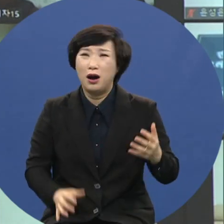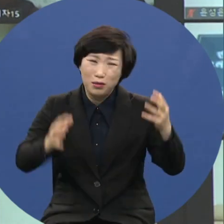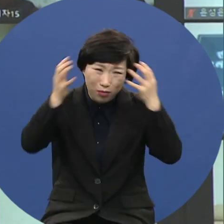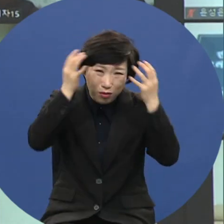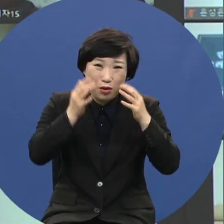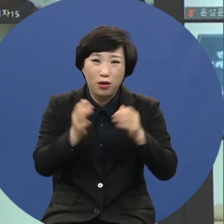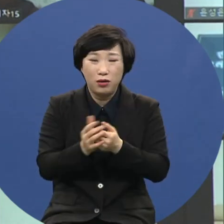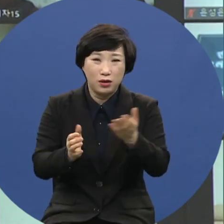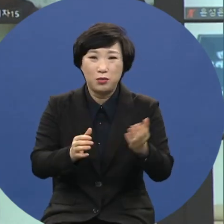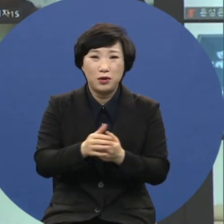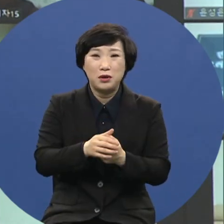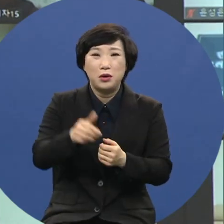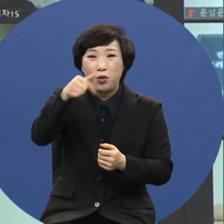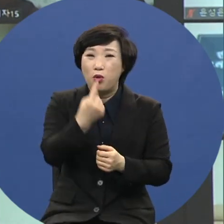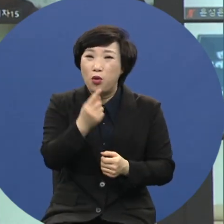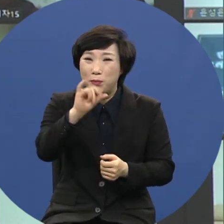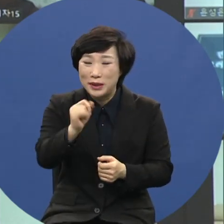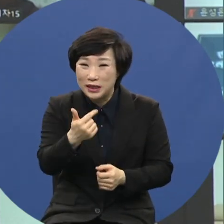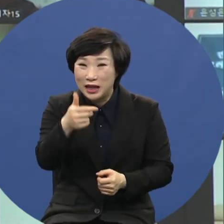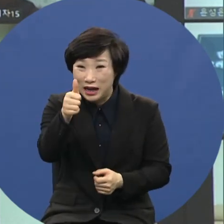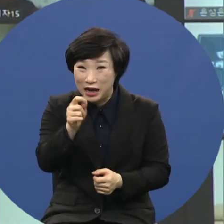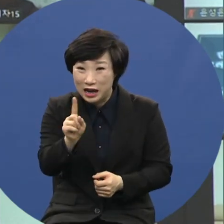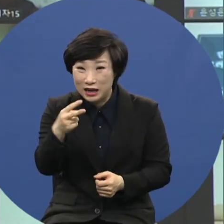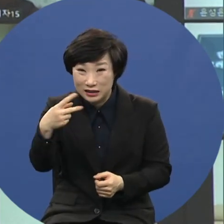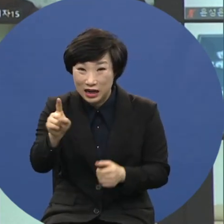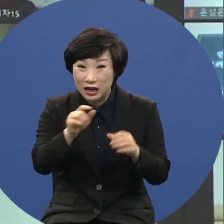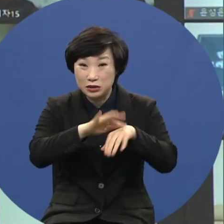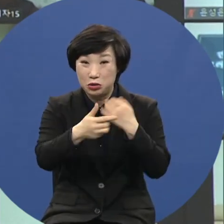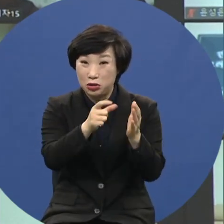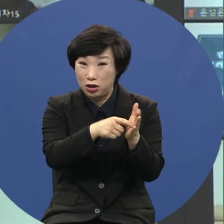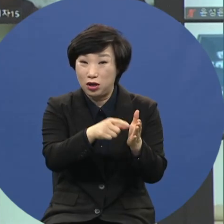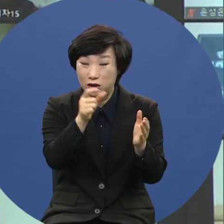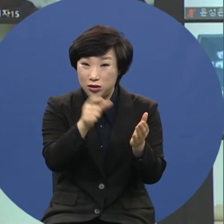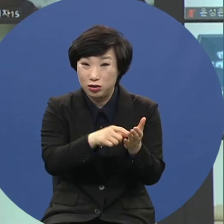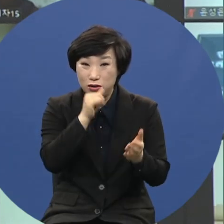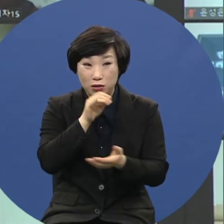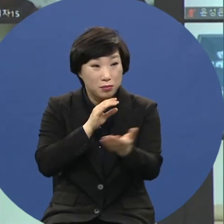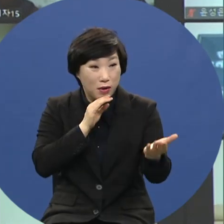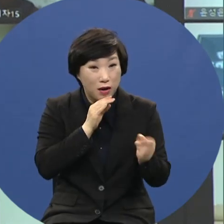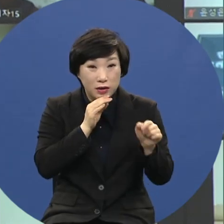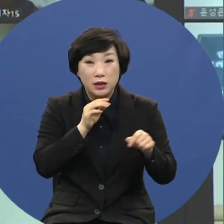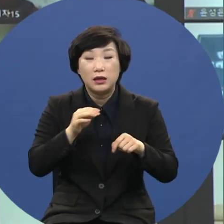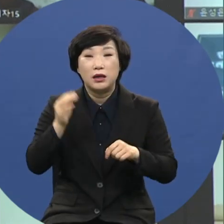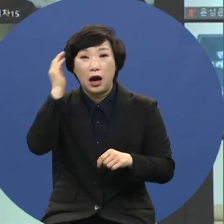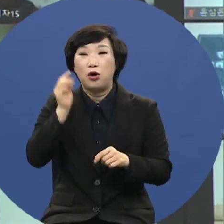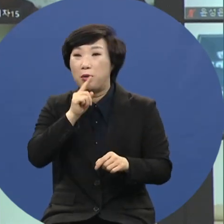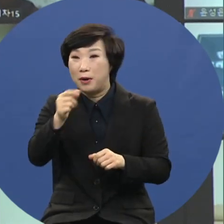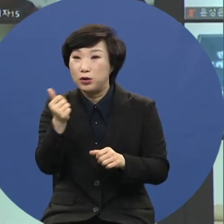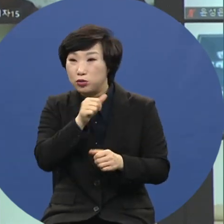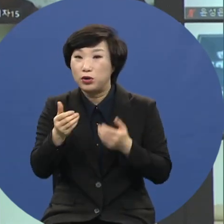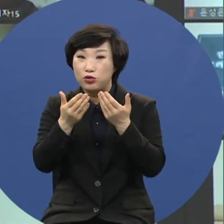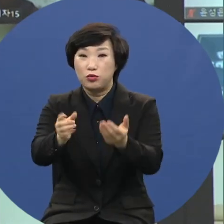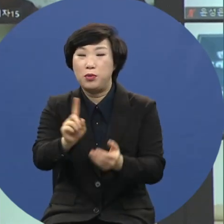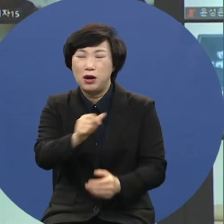고민이라는 말이 우리나라 말로 번역하면 견딜 수가 없는데 견딜려니.